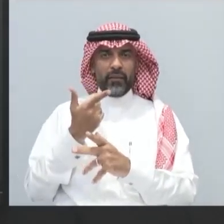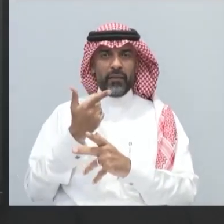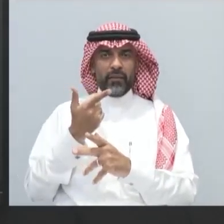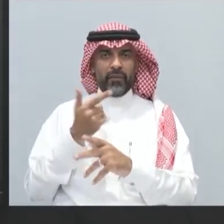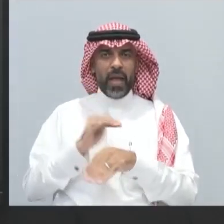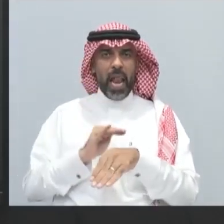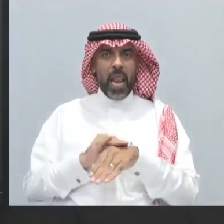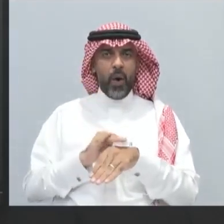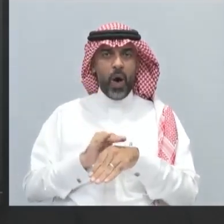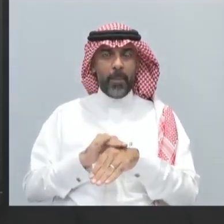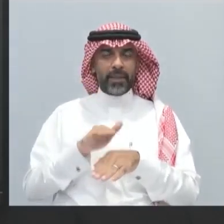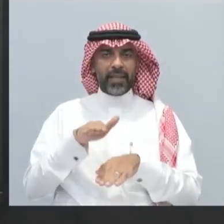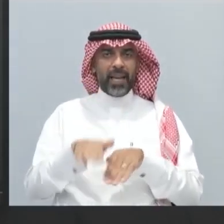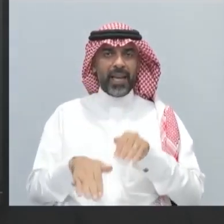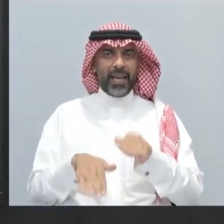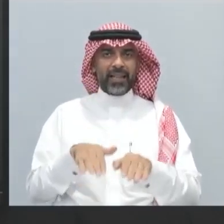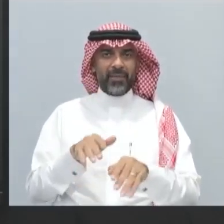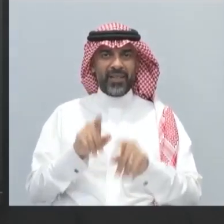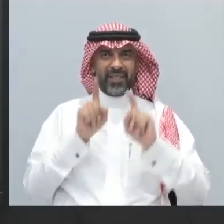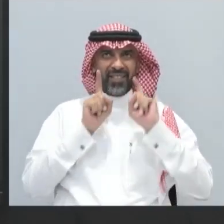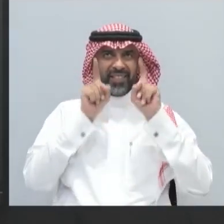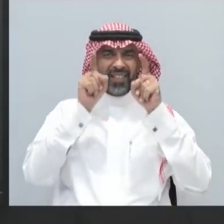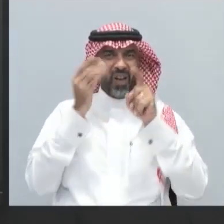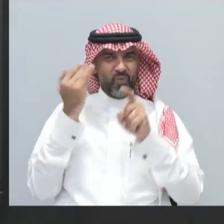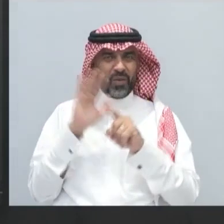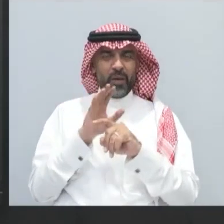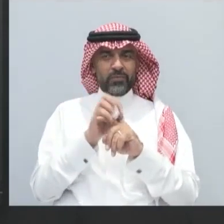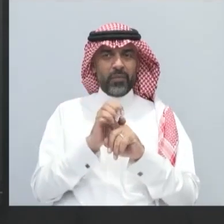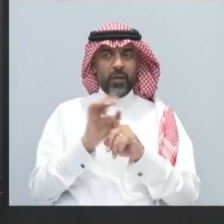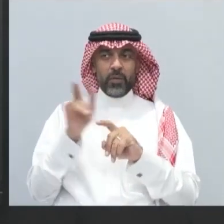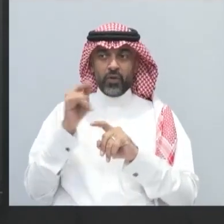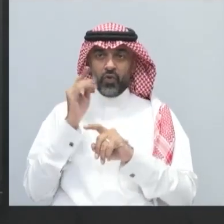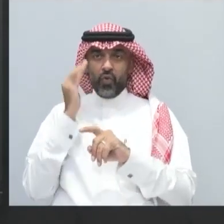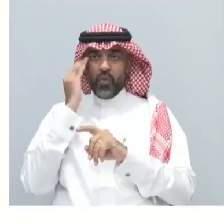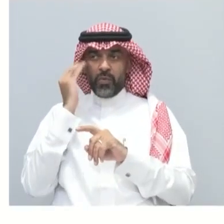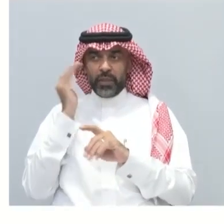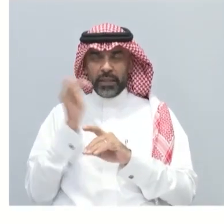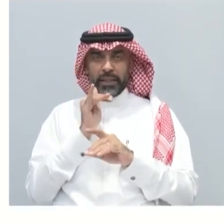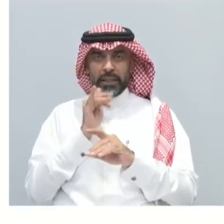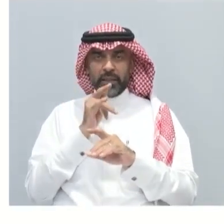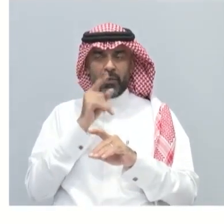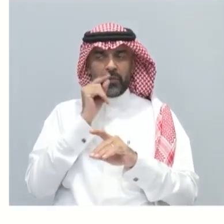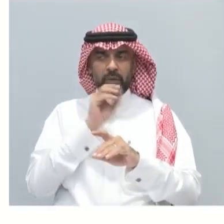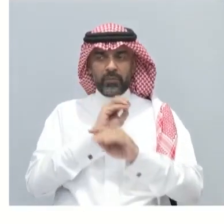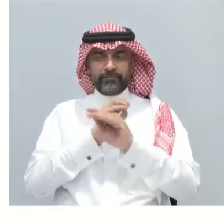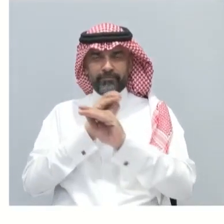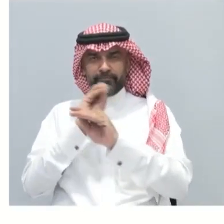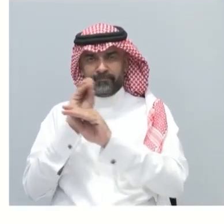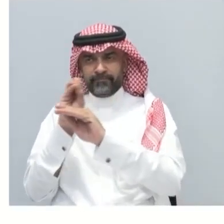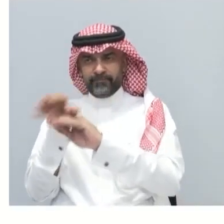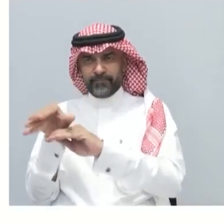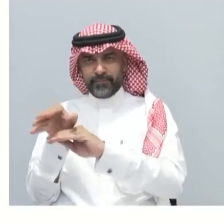في اللوامس ماذا في اللوامس القدميه وعند عمليه التزاوج يقوم الذكر بحقن هذه